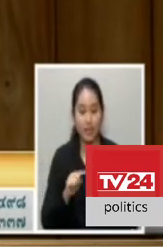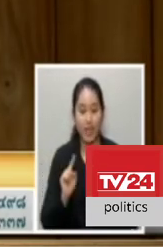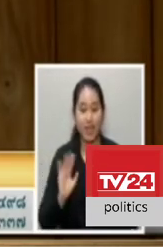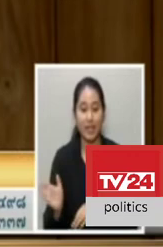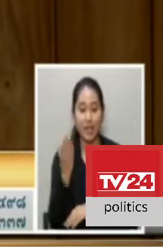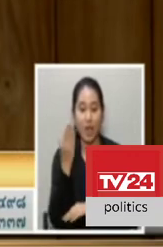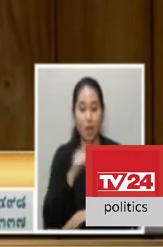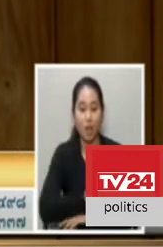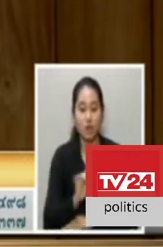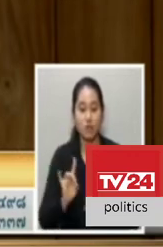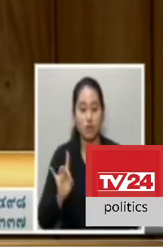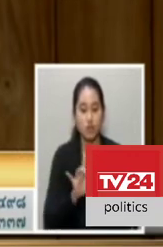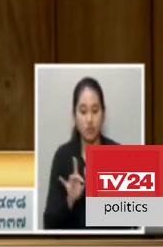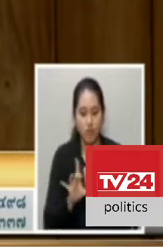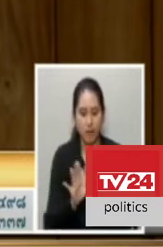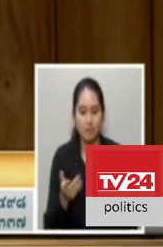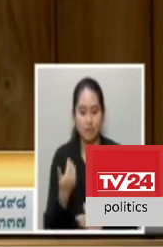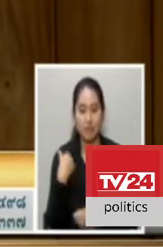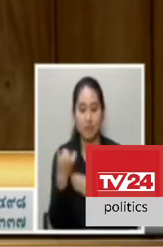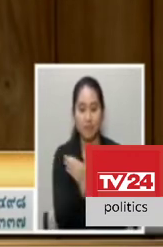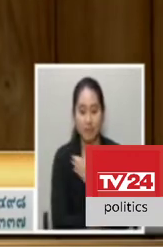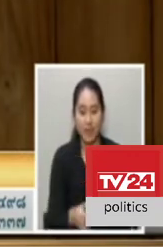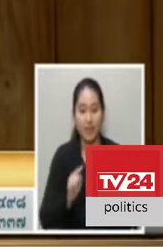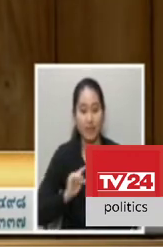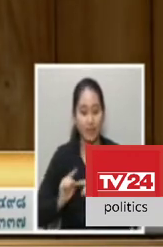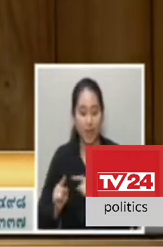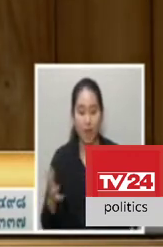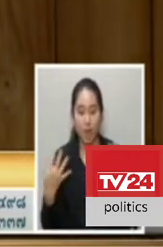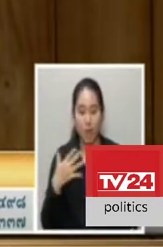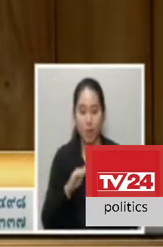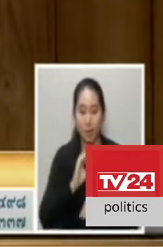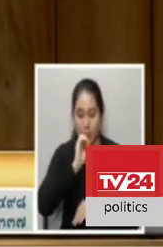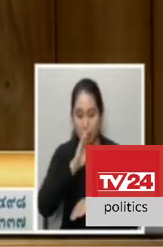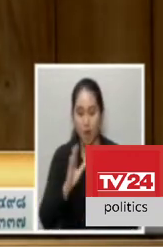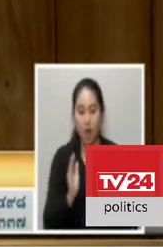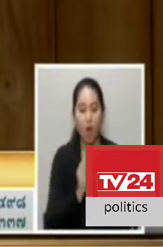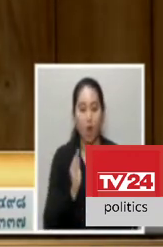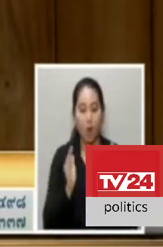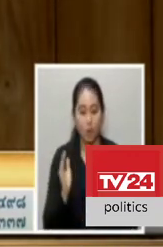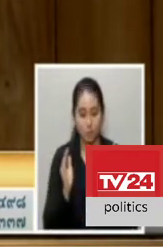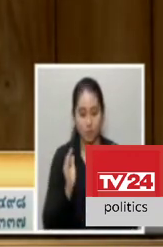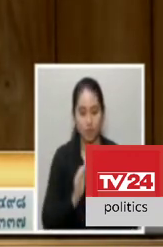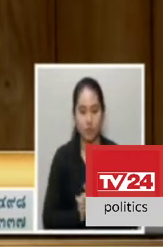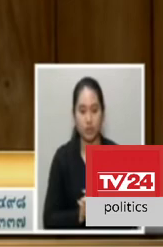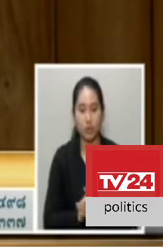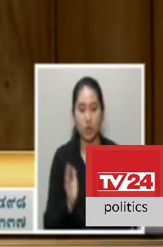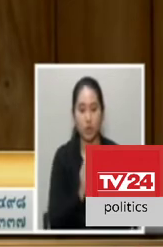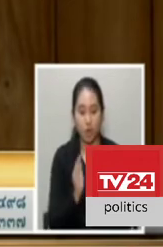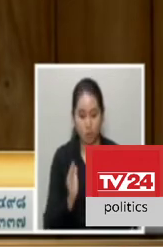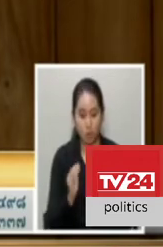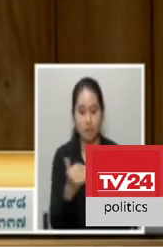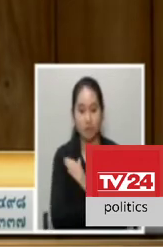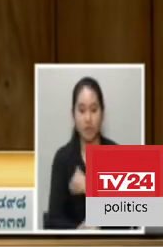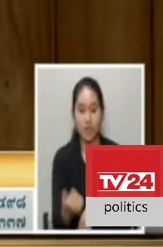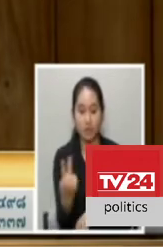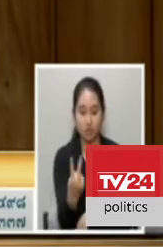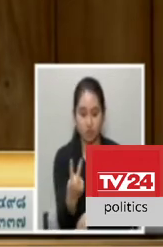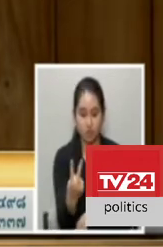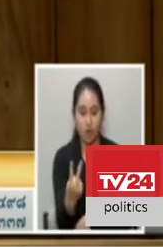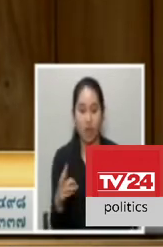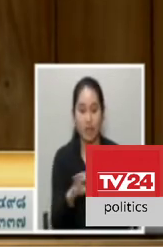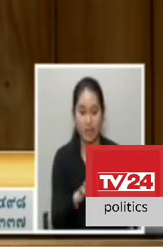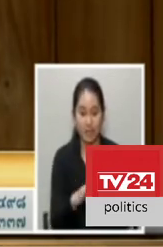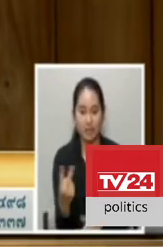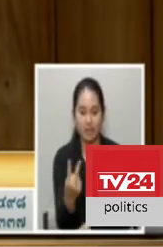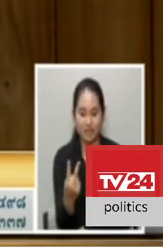ายนั้นทุกประเทศเลยกล่าวขอบคุณ สองประเทศที่เกี่ยวข้องนะฮะส